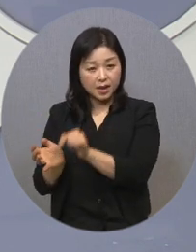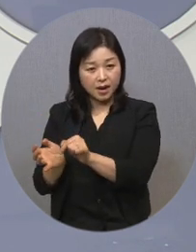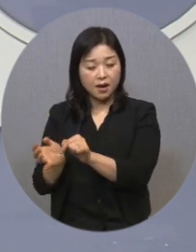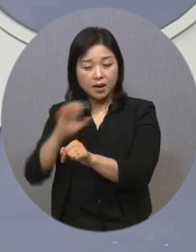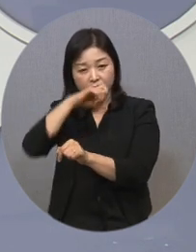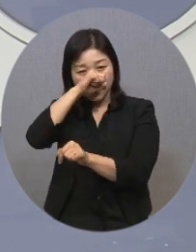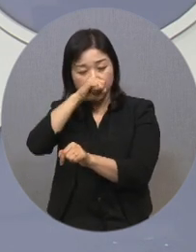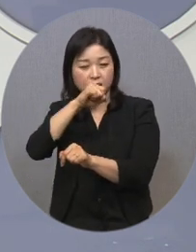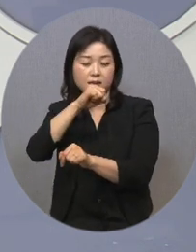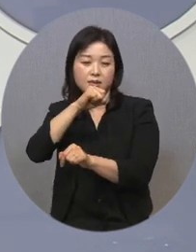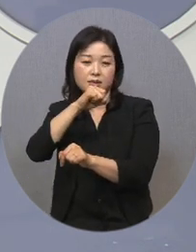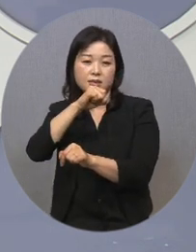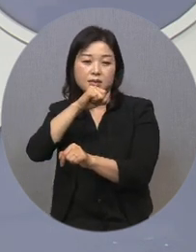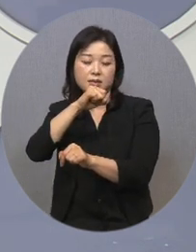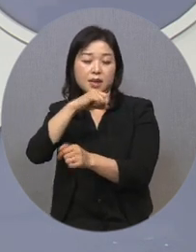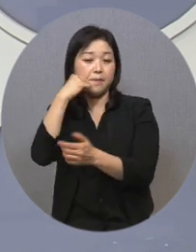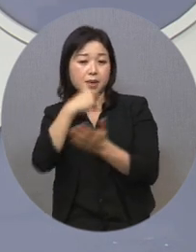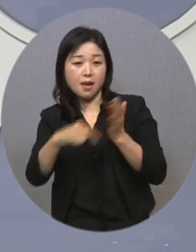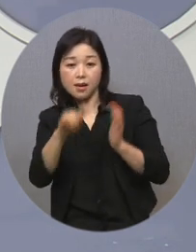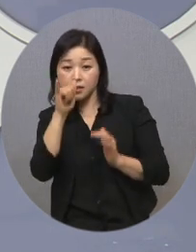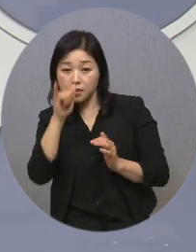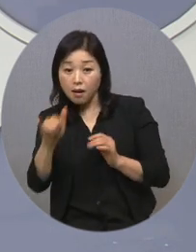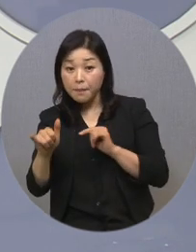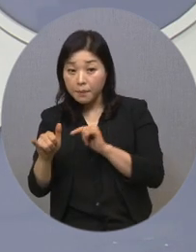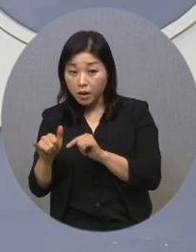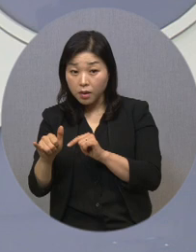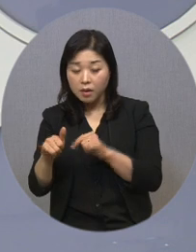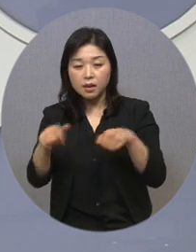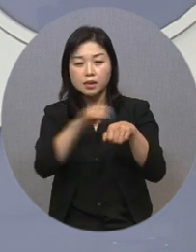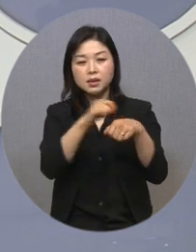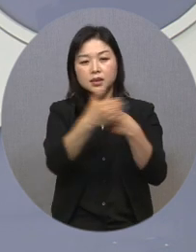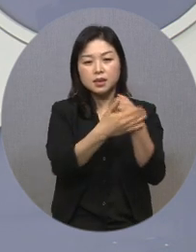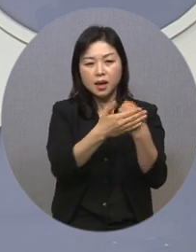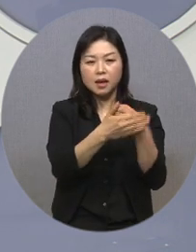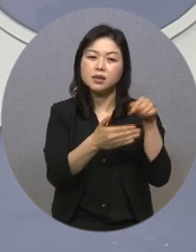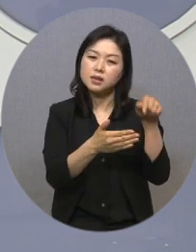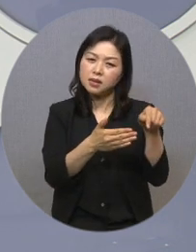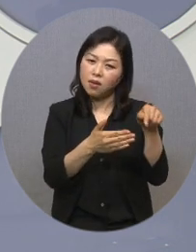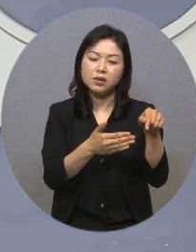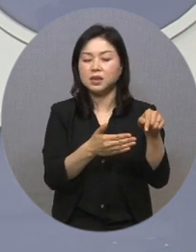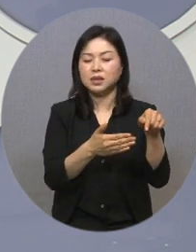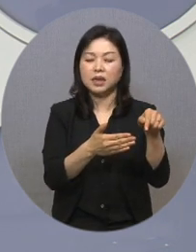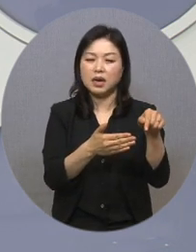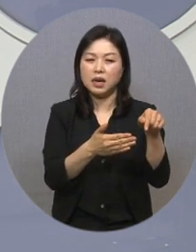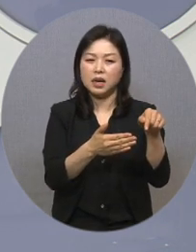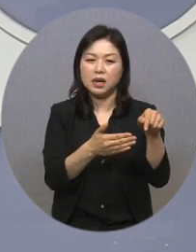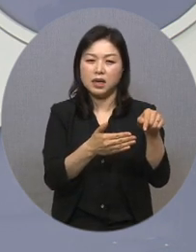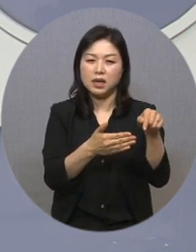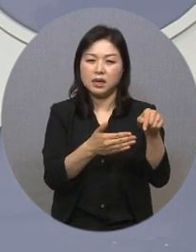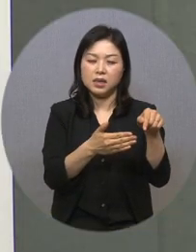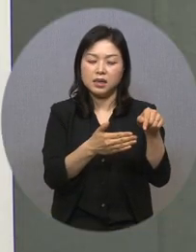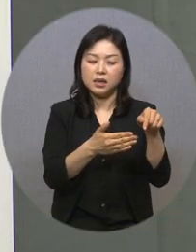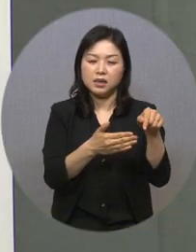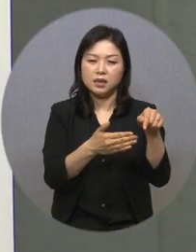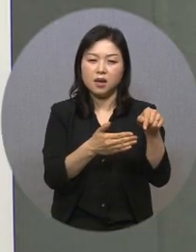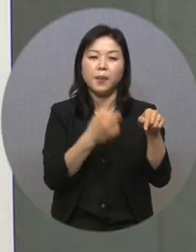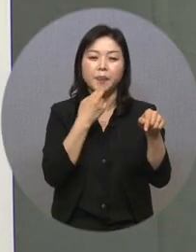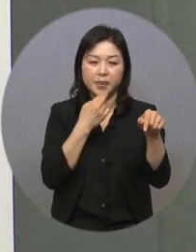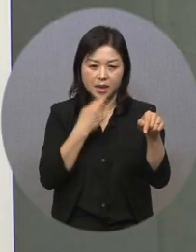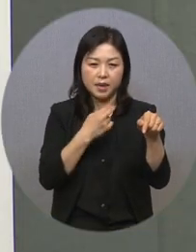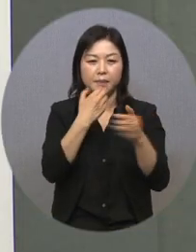예산상으로다가 불이익을 받는다라고 하면 그런 특례상황은 예외로 한다 이런 상황과,